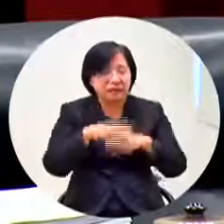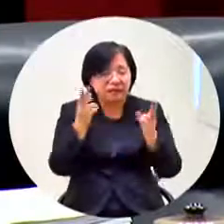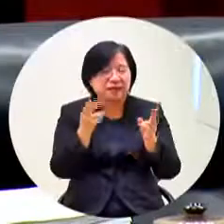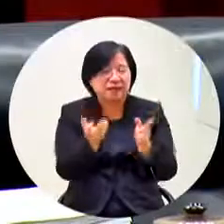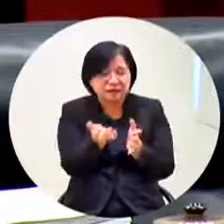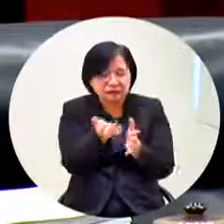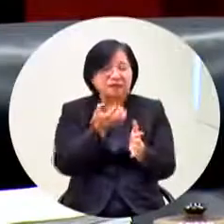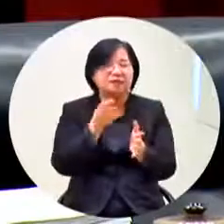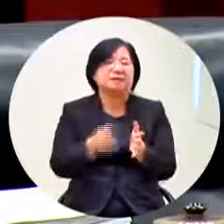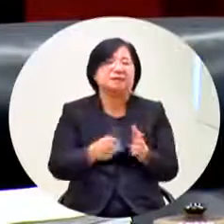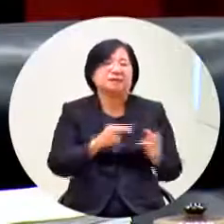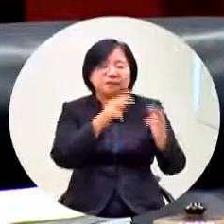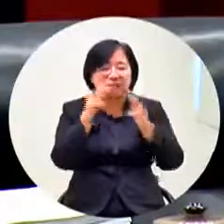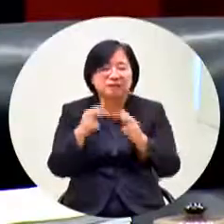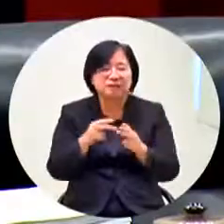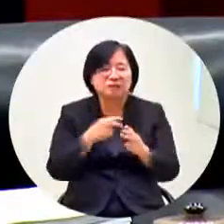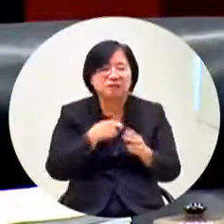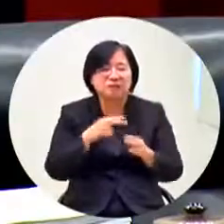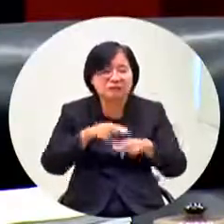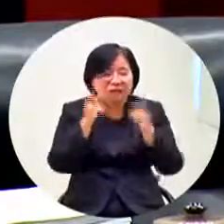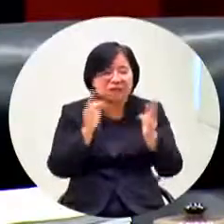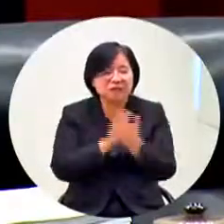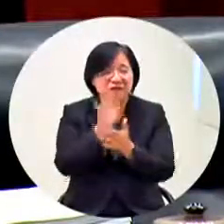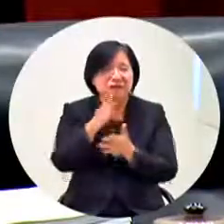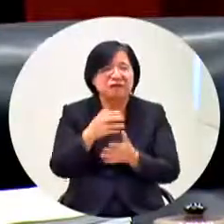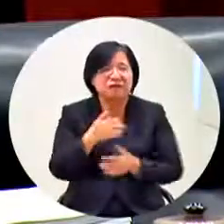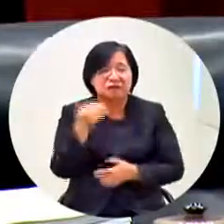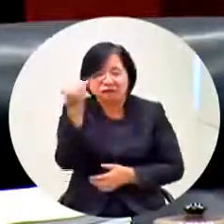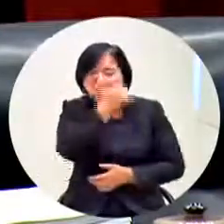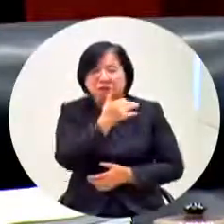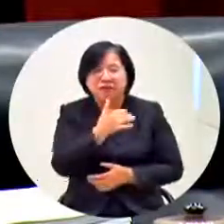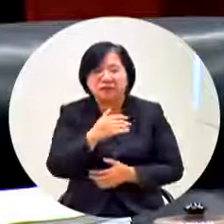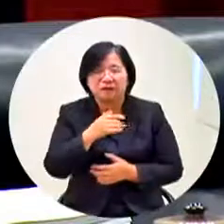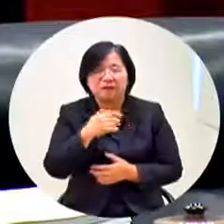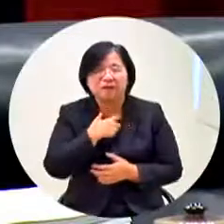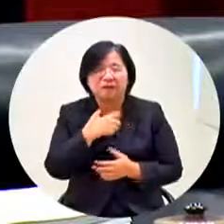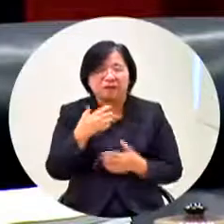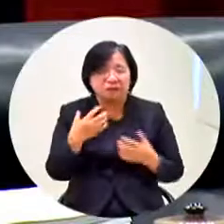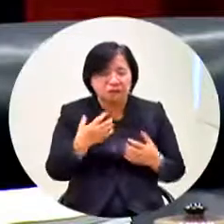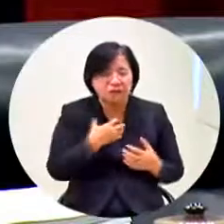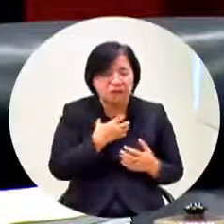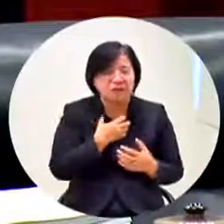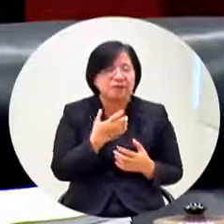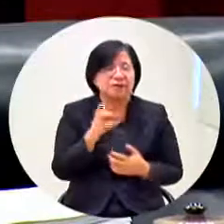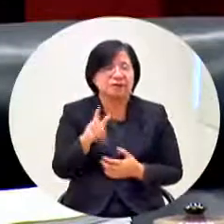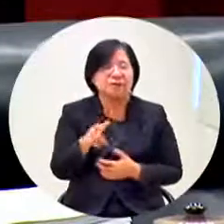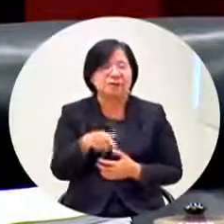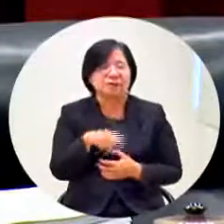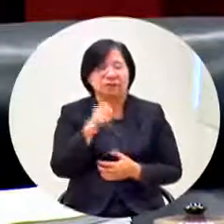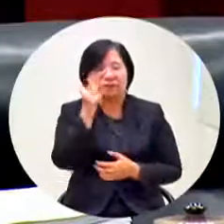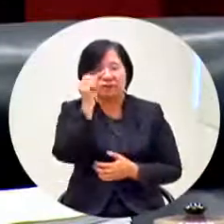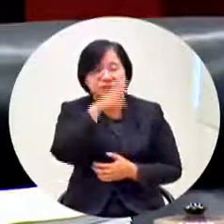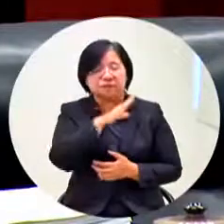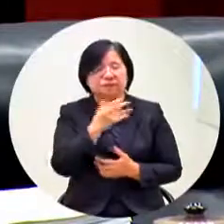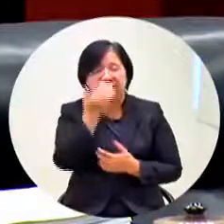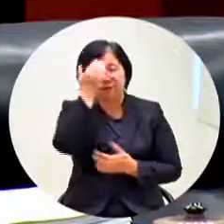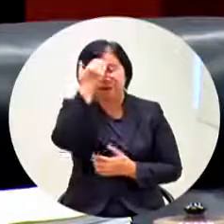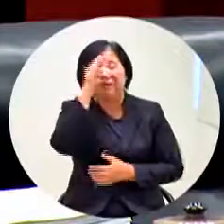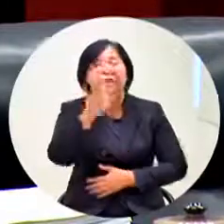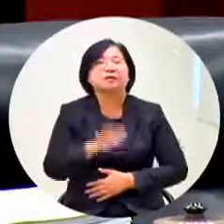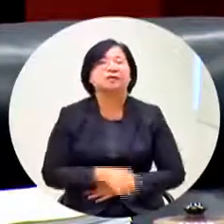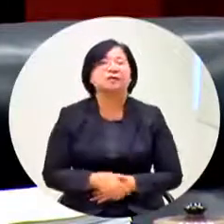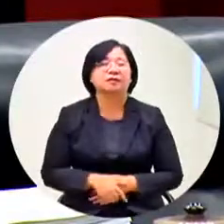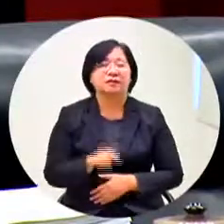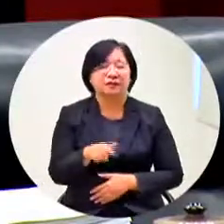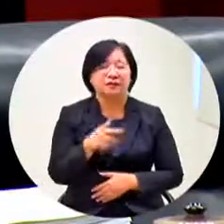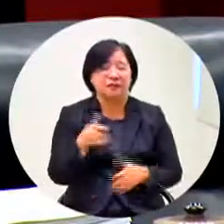放的时候发生了意外的话就很麻烦。我想这个是给你们一个建议，我希望养工处这边一定要就这个问题来好好的去做